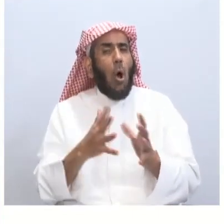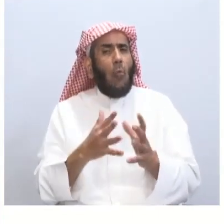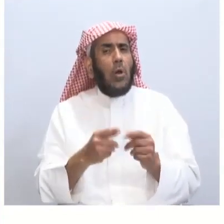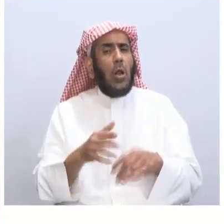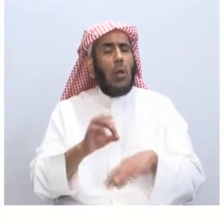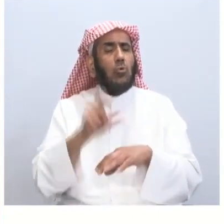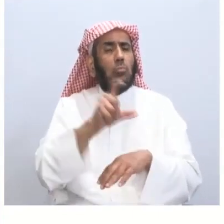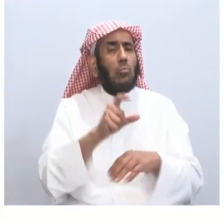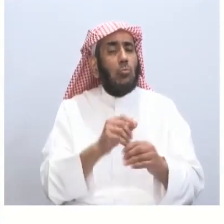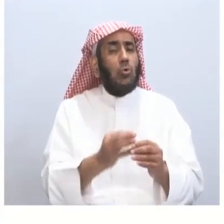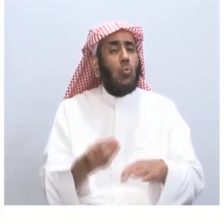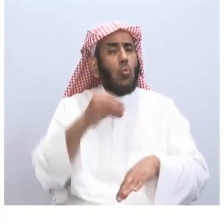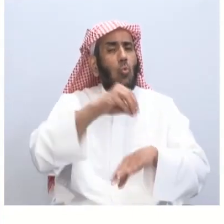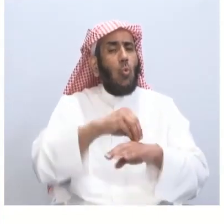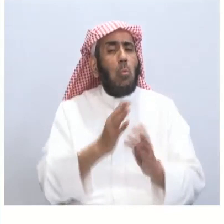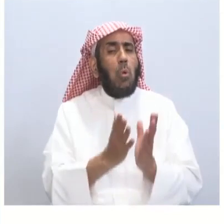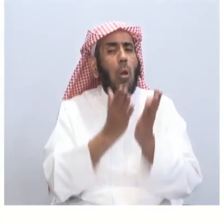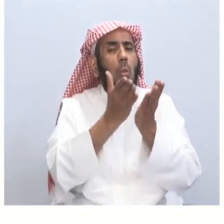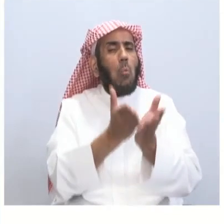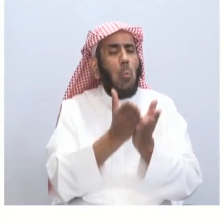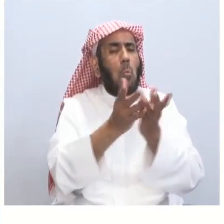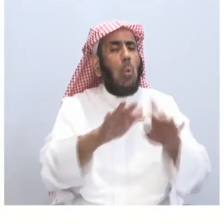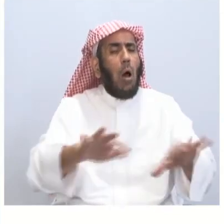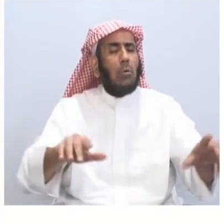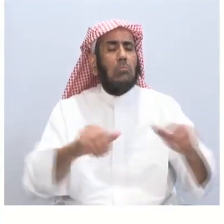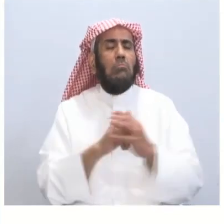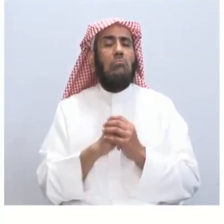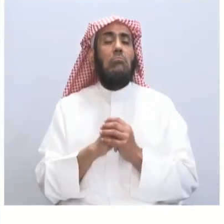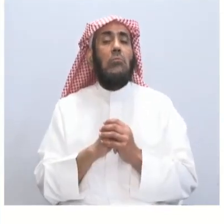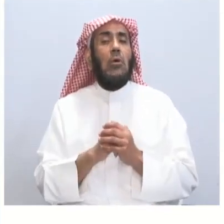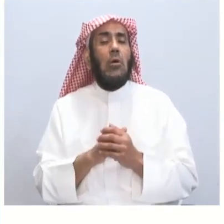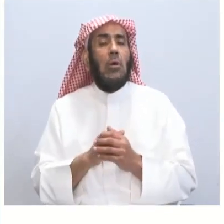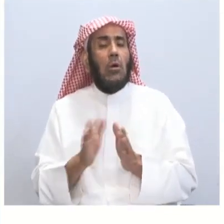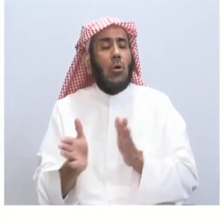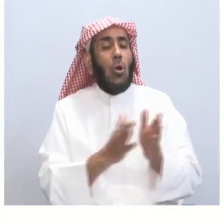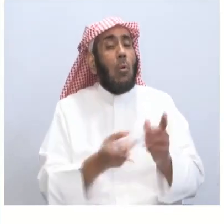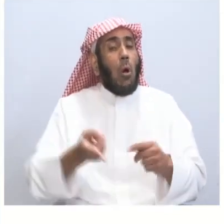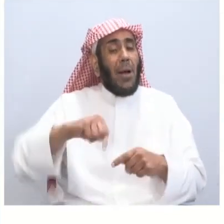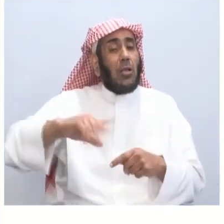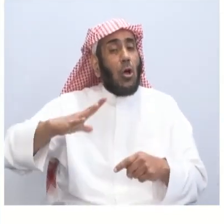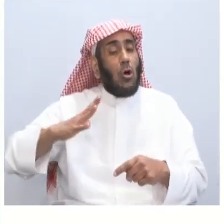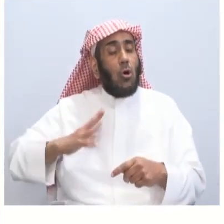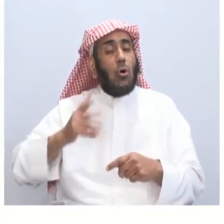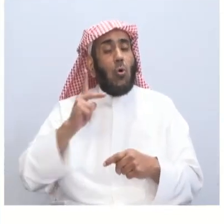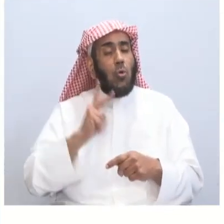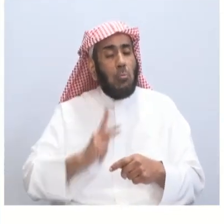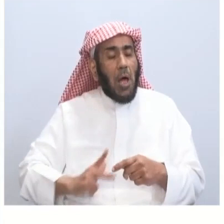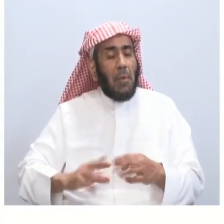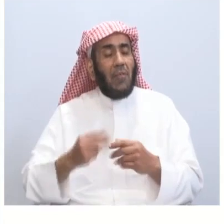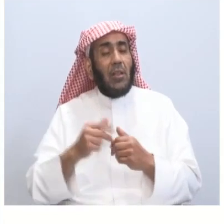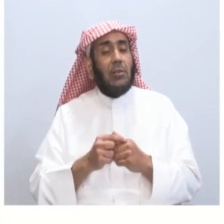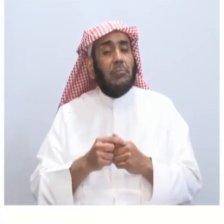المسلمين من ركوب البحر ولما ولي عثمان بن عفان رضي الله